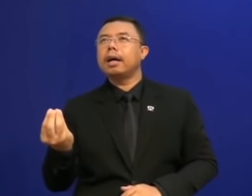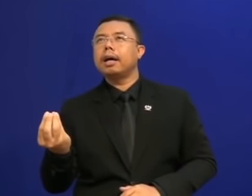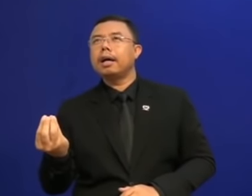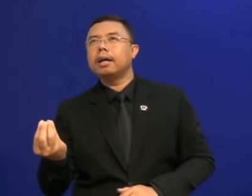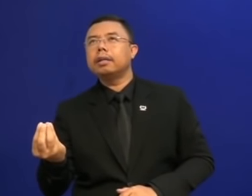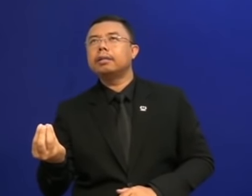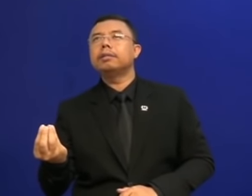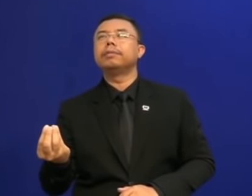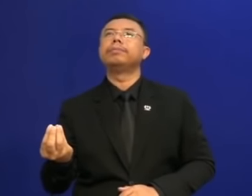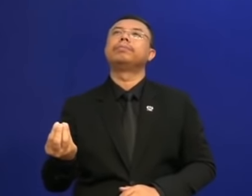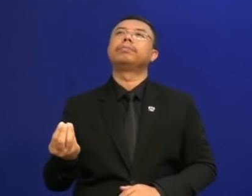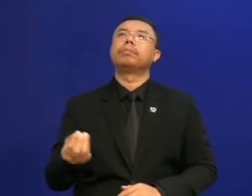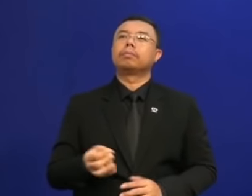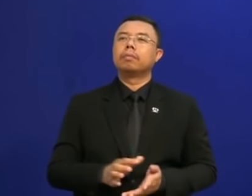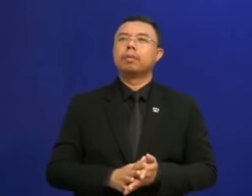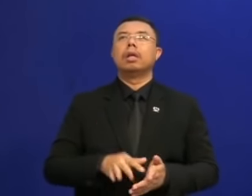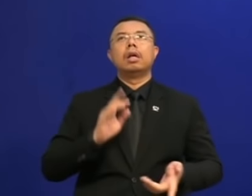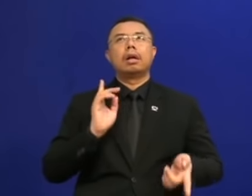nantikan.